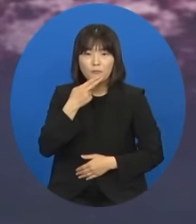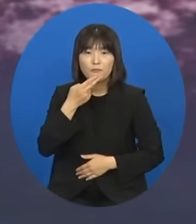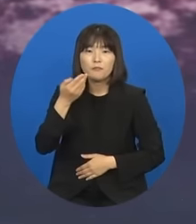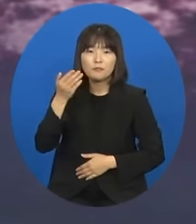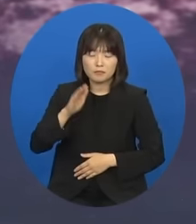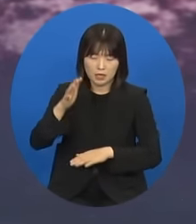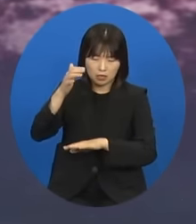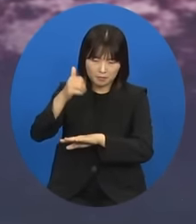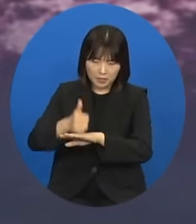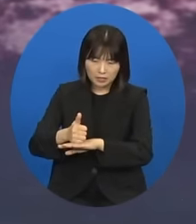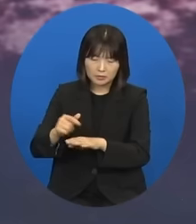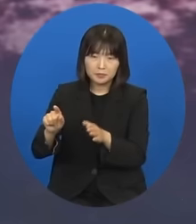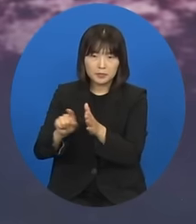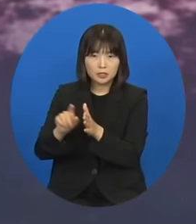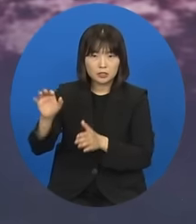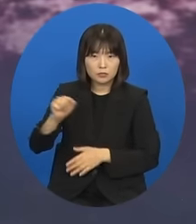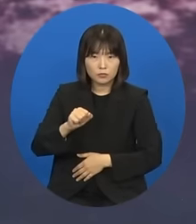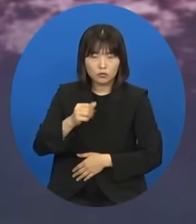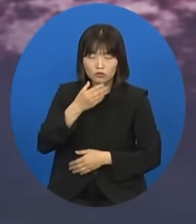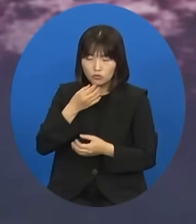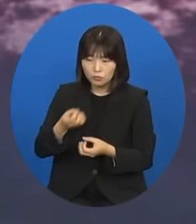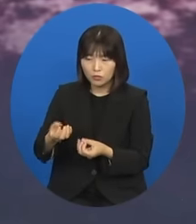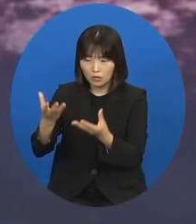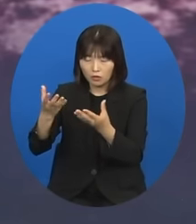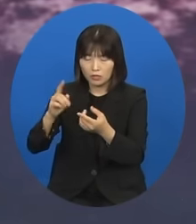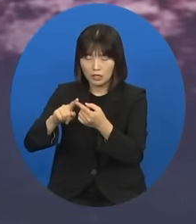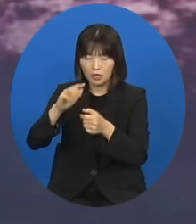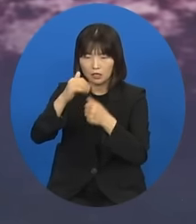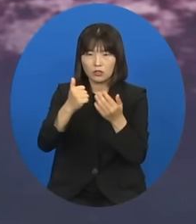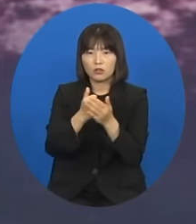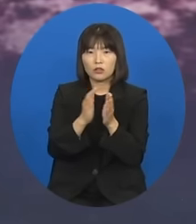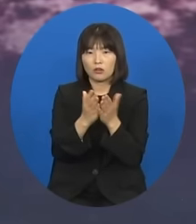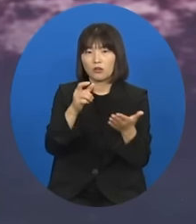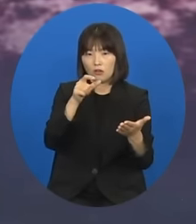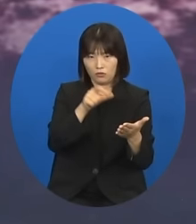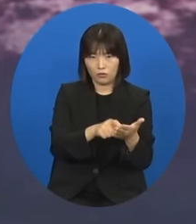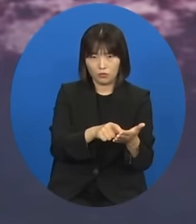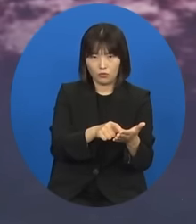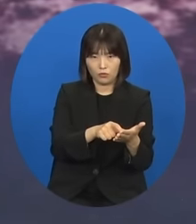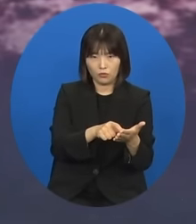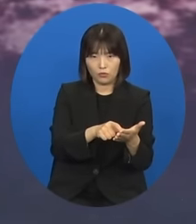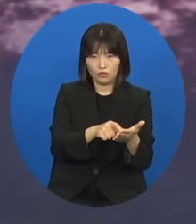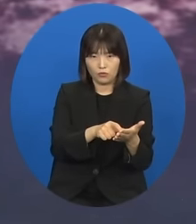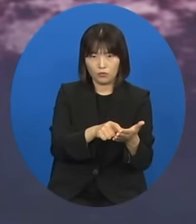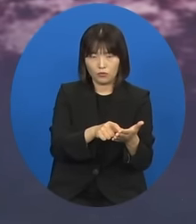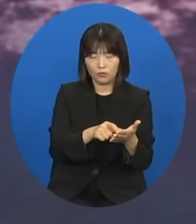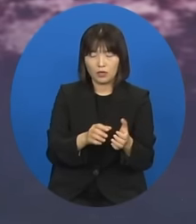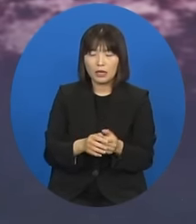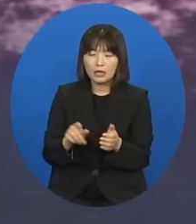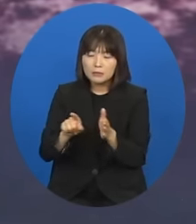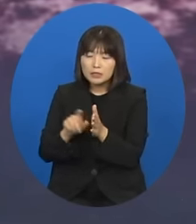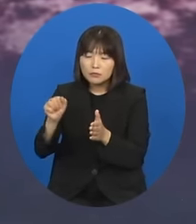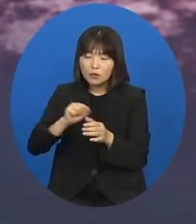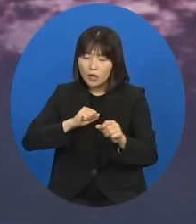믿음으로 축복을 한 것을 성경은 기억하고 그 믿음으로 한 것만